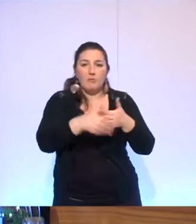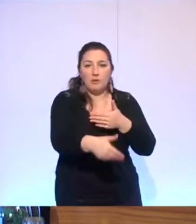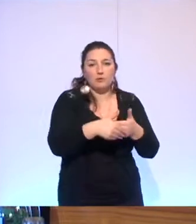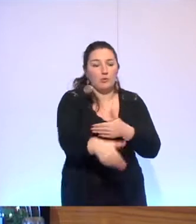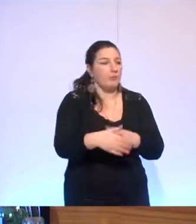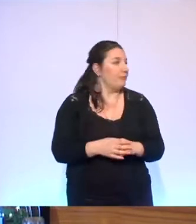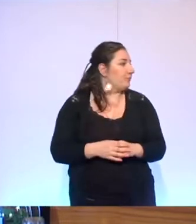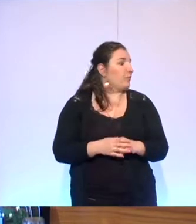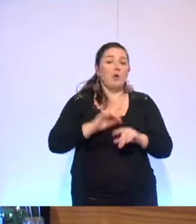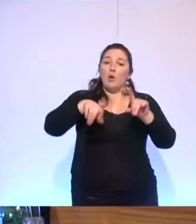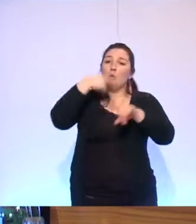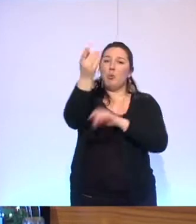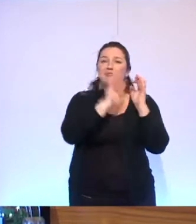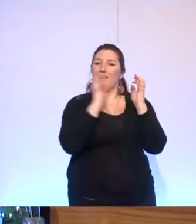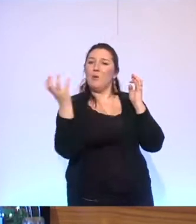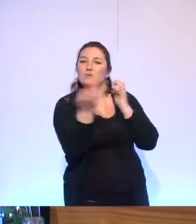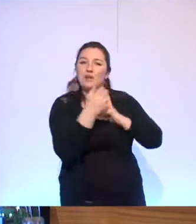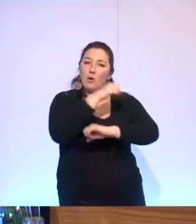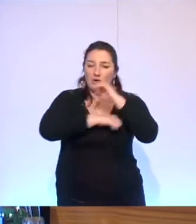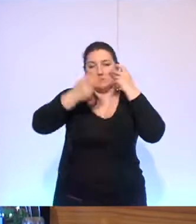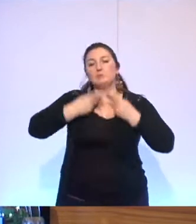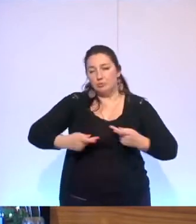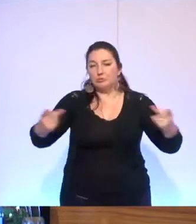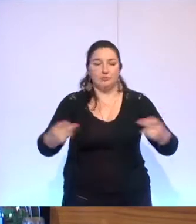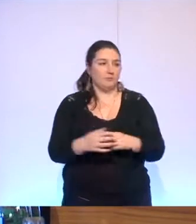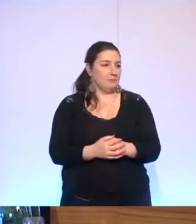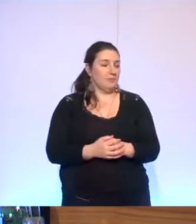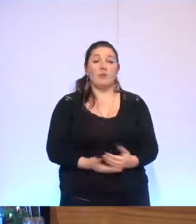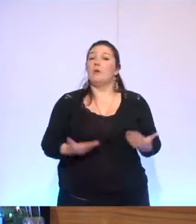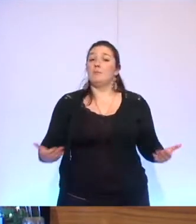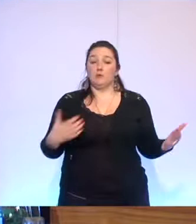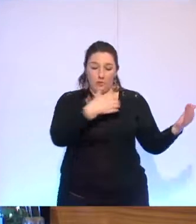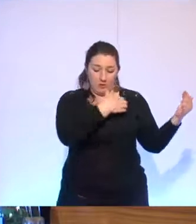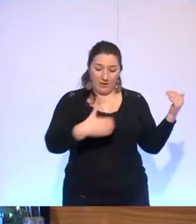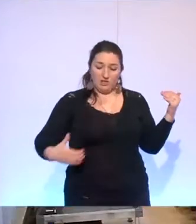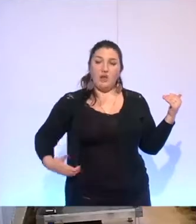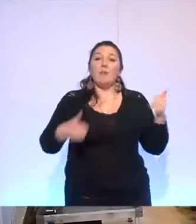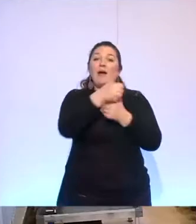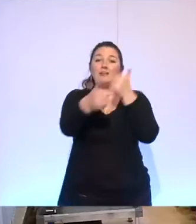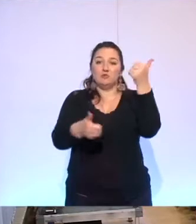Je vous en ferai part lors du prochain conseil et donc je vais procéder à la remise des écharpes des adjoints.